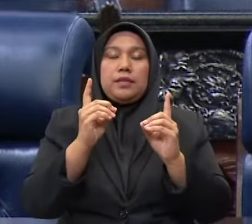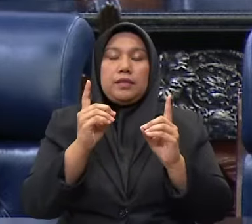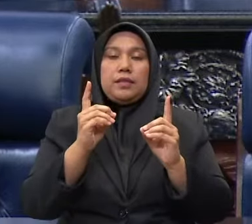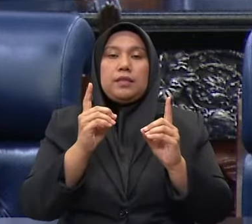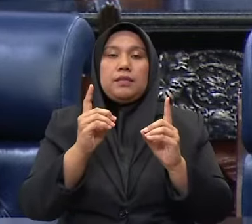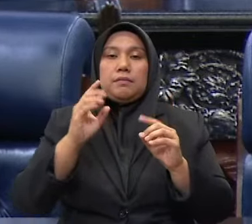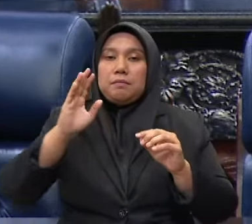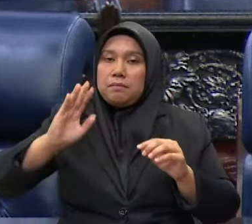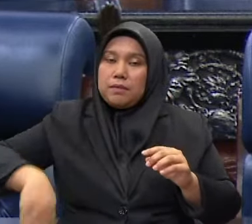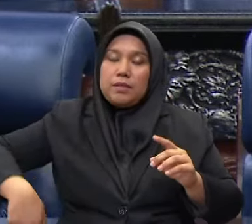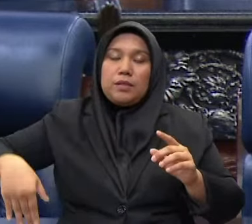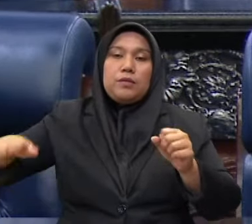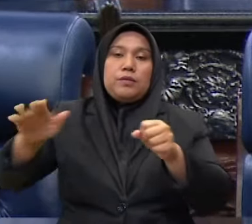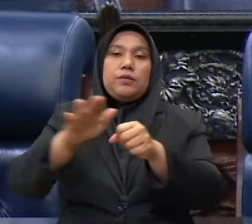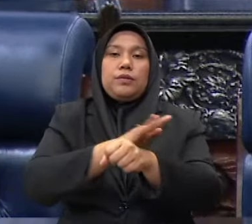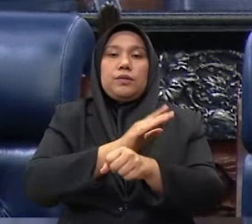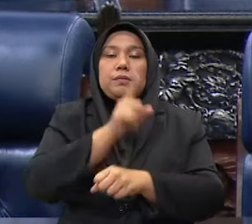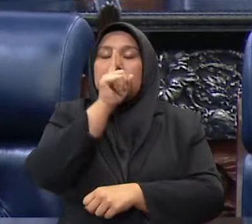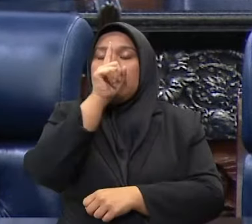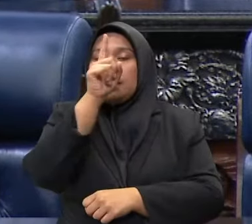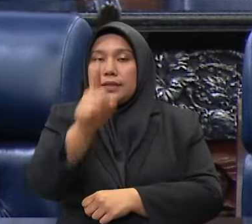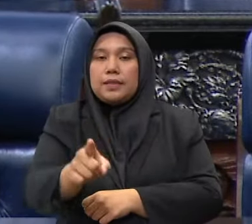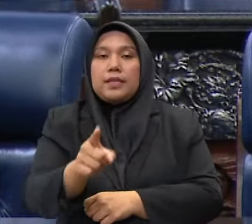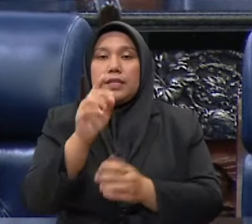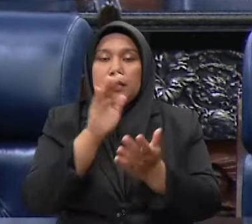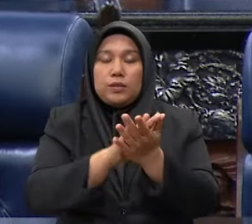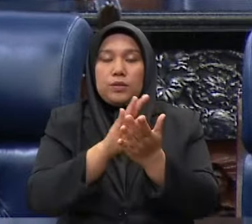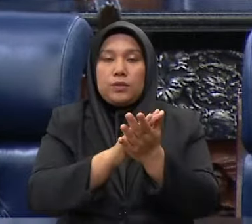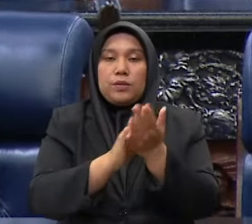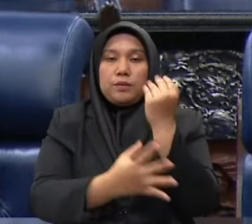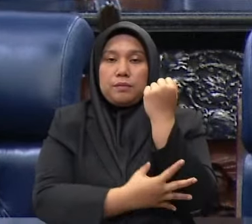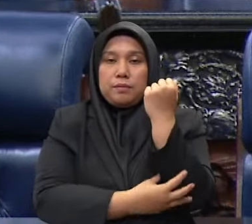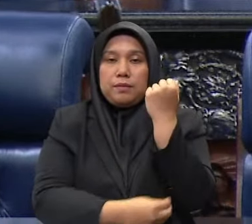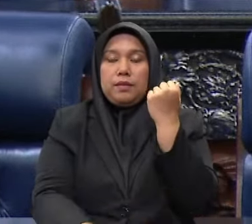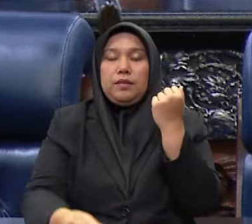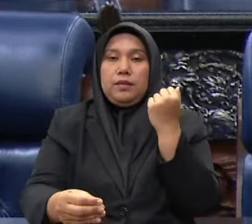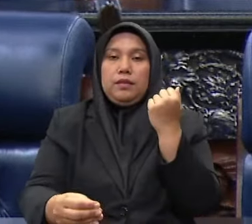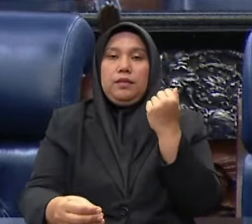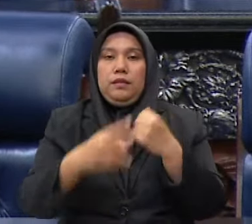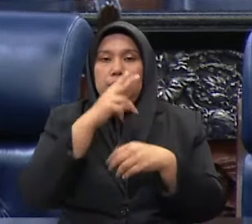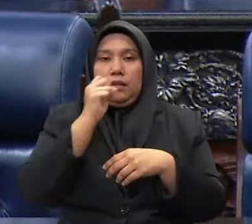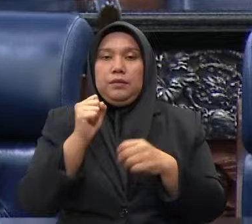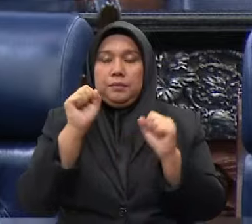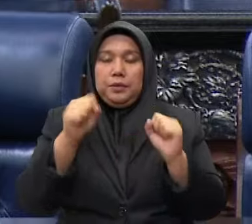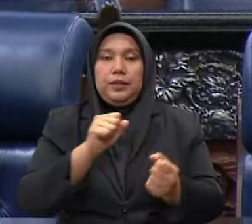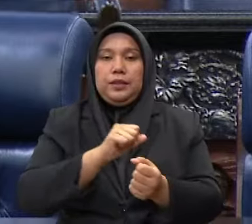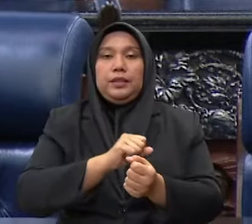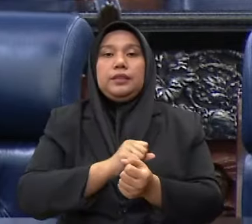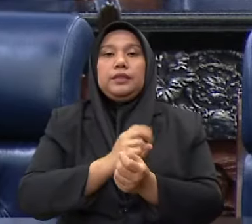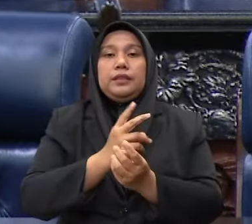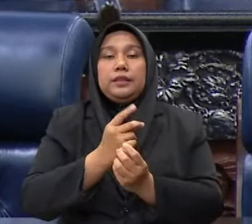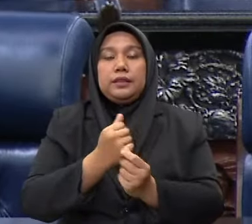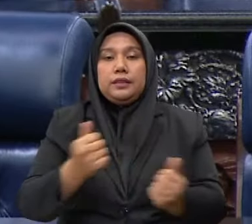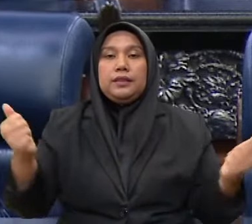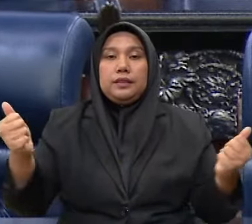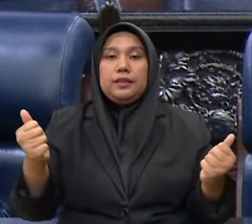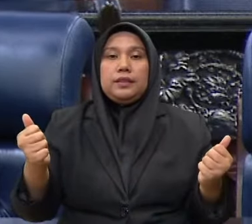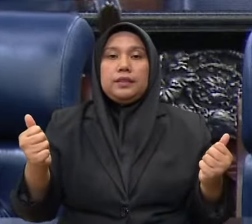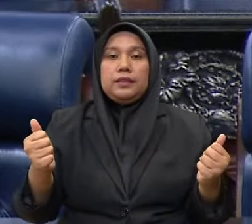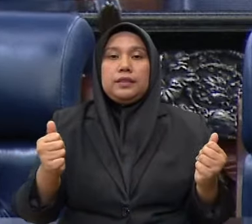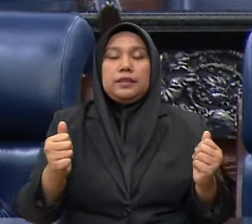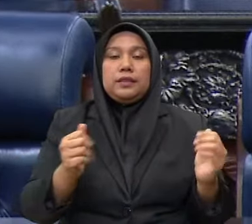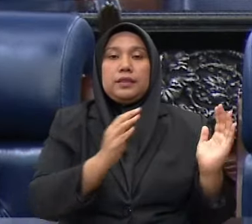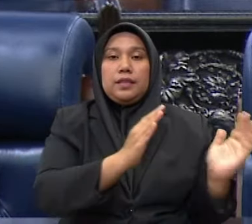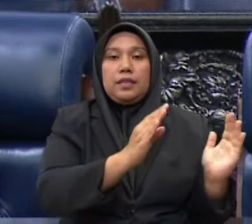mencukupi untuk memastikan sekolah-sekolah daif kita ini dapat diselesaikan daripada sek tidak samp ke Skala tu